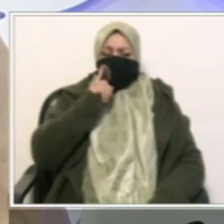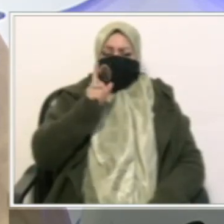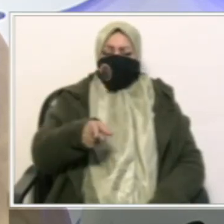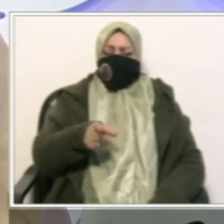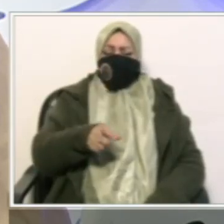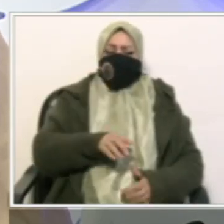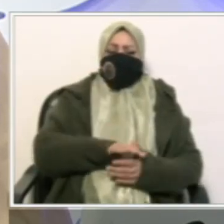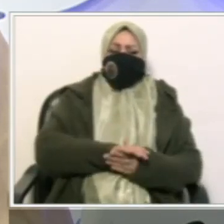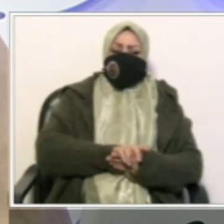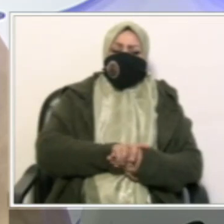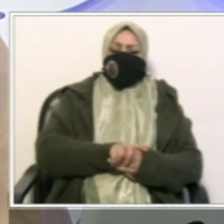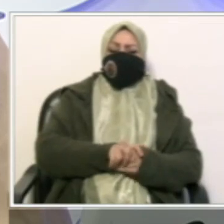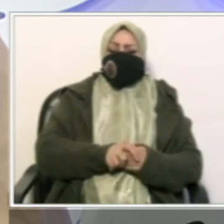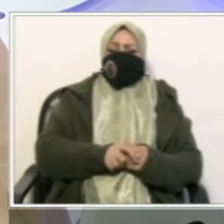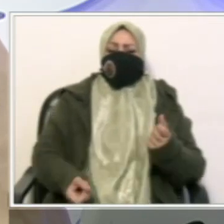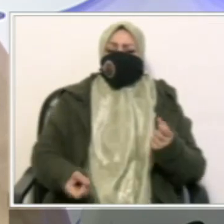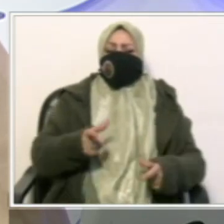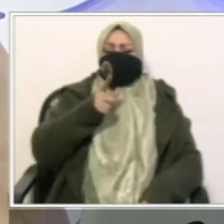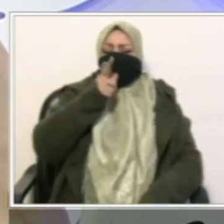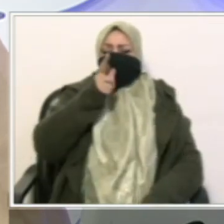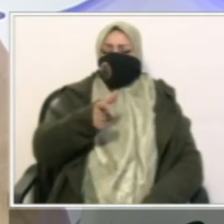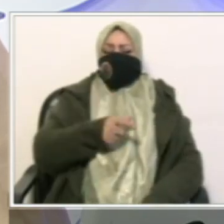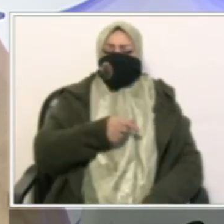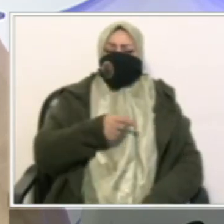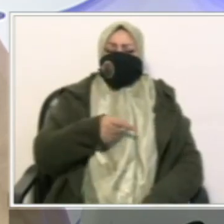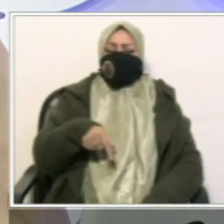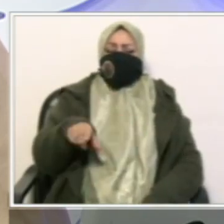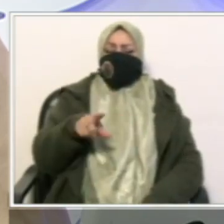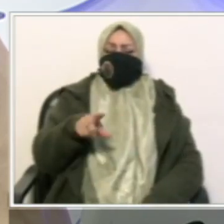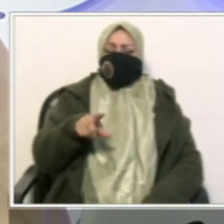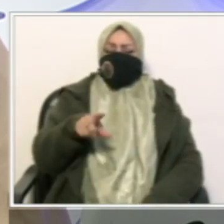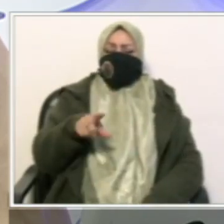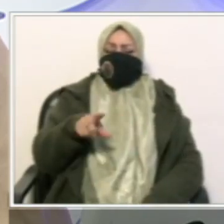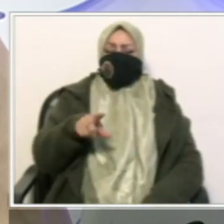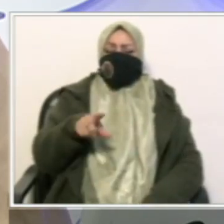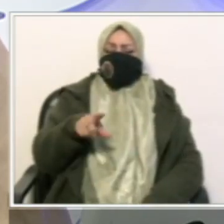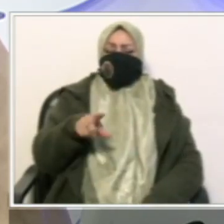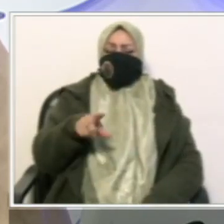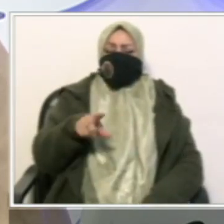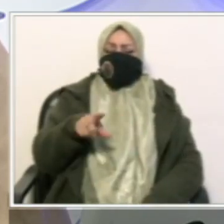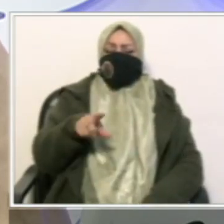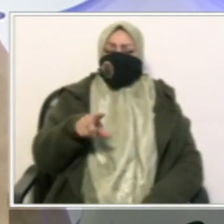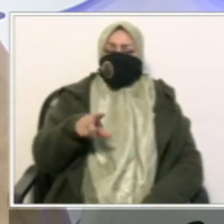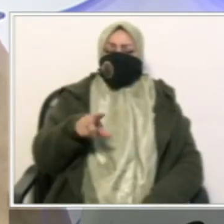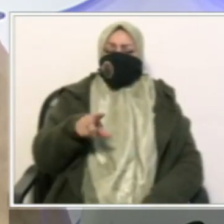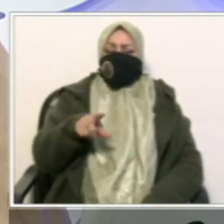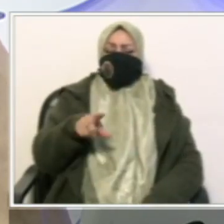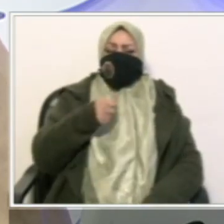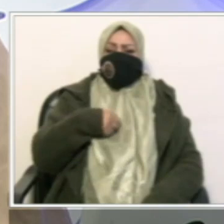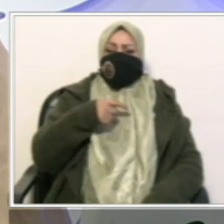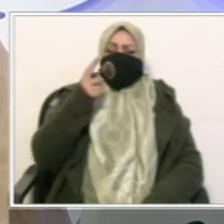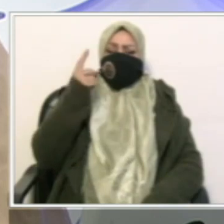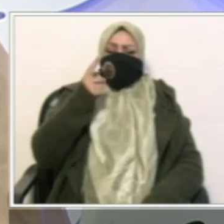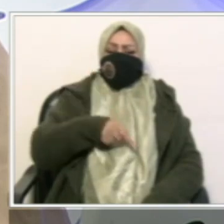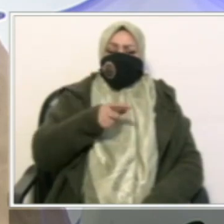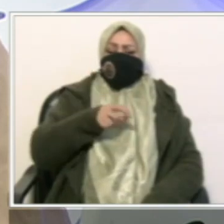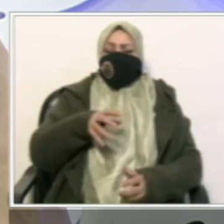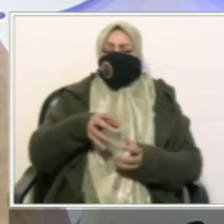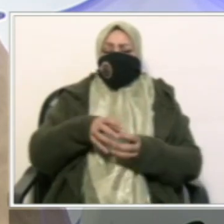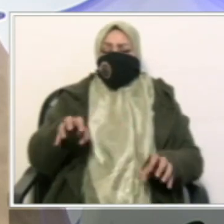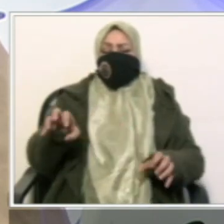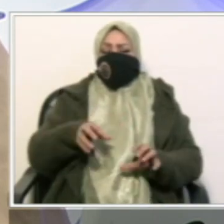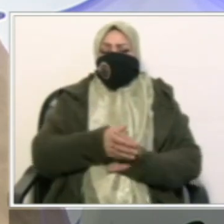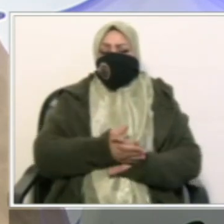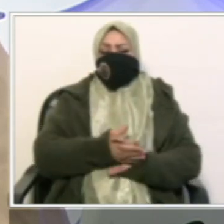يبرئه ويسليه ويرفع عنه الملامة ويقول له ما قطعتم من لينة أو تركتموها قائمة فبإذن الله، أو تركتموها